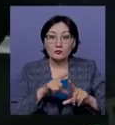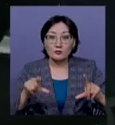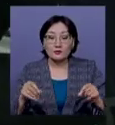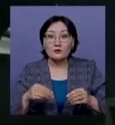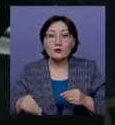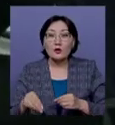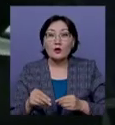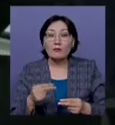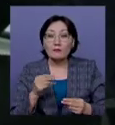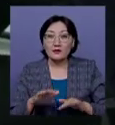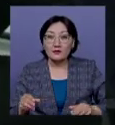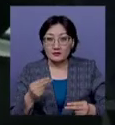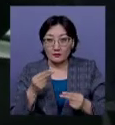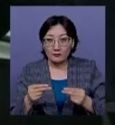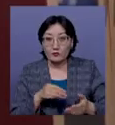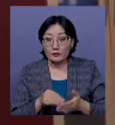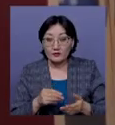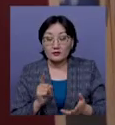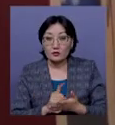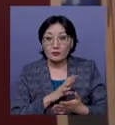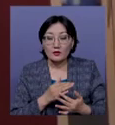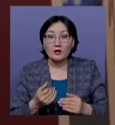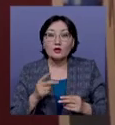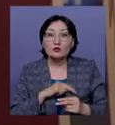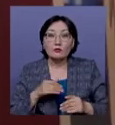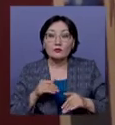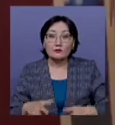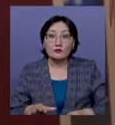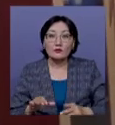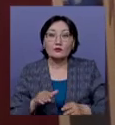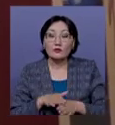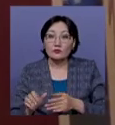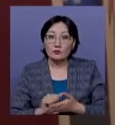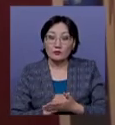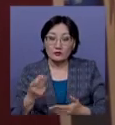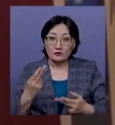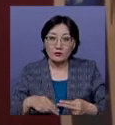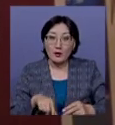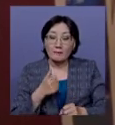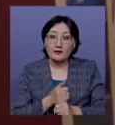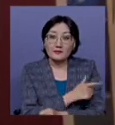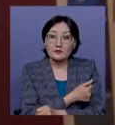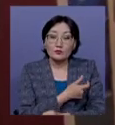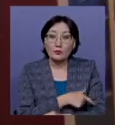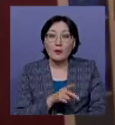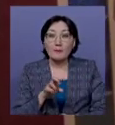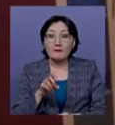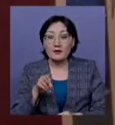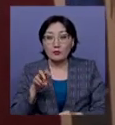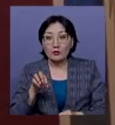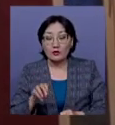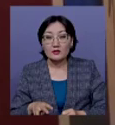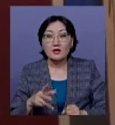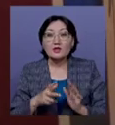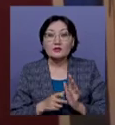құрғақ балалар тағамын алып келуі керек болған. Жұмыс бітіп орындалған актіге қол қояр тұста бас дәрігер Бекболат Құрман әлі